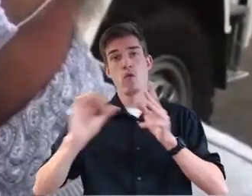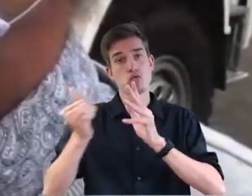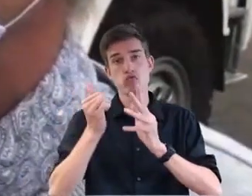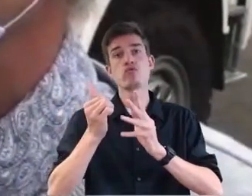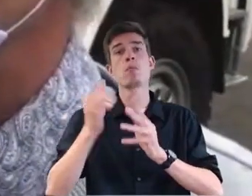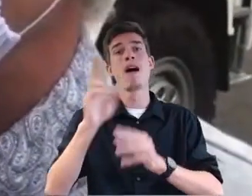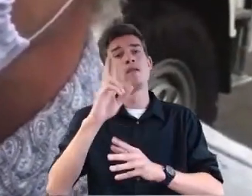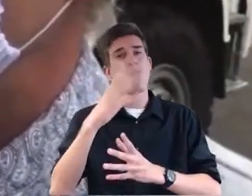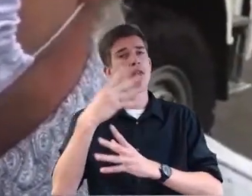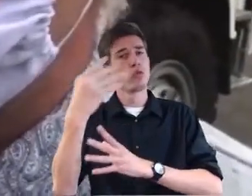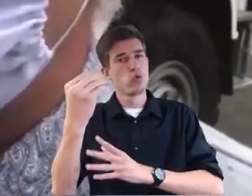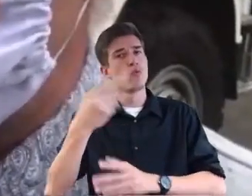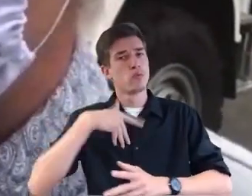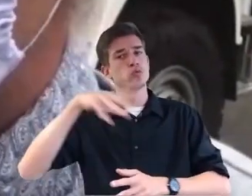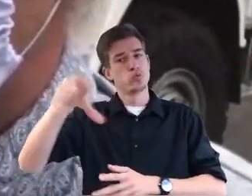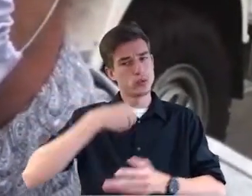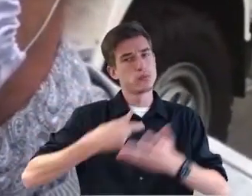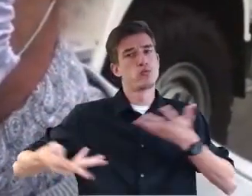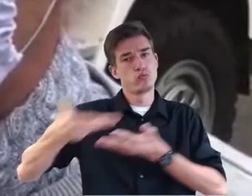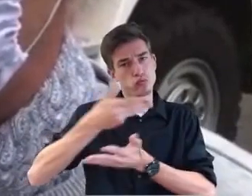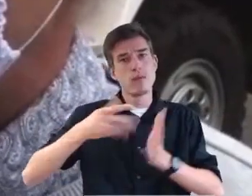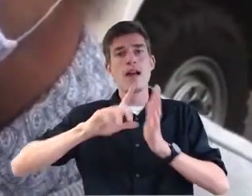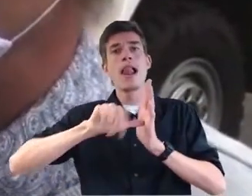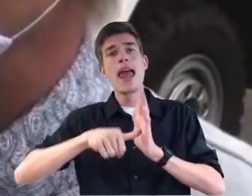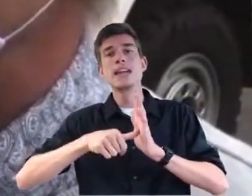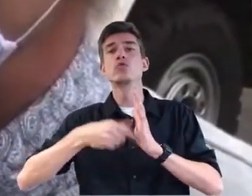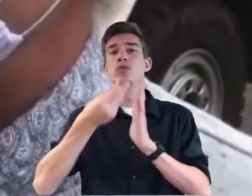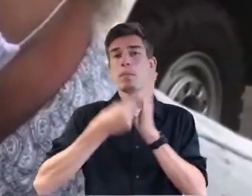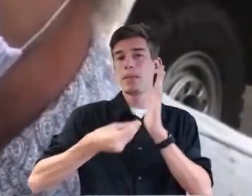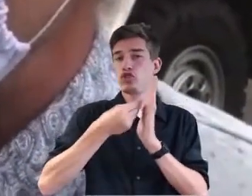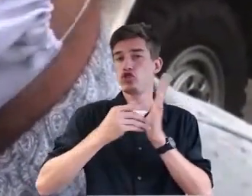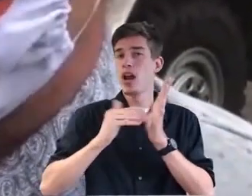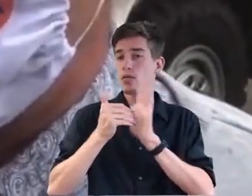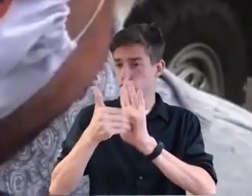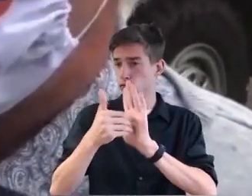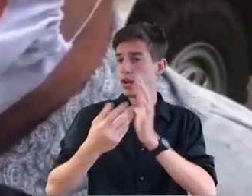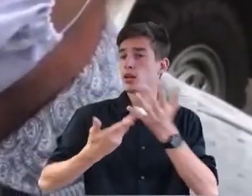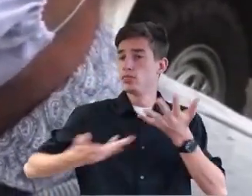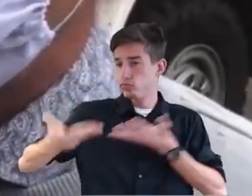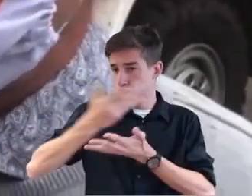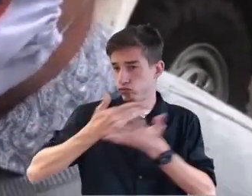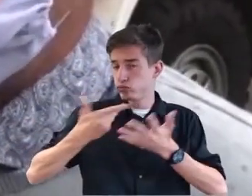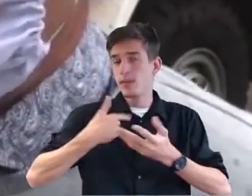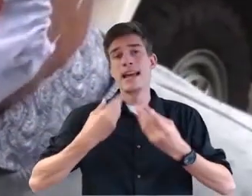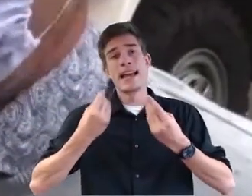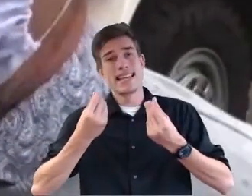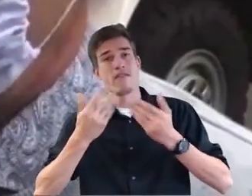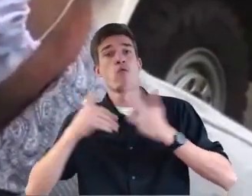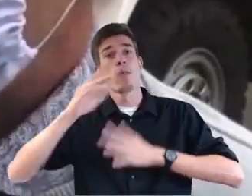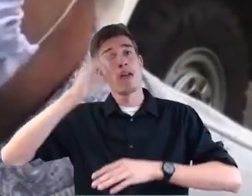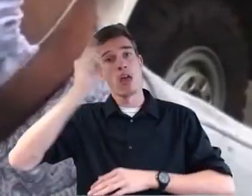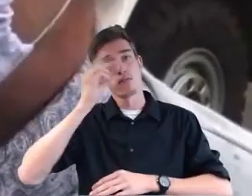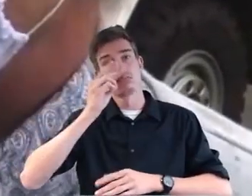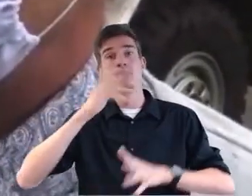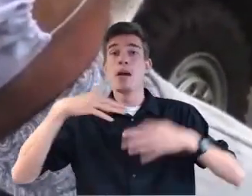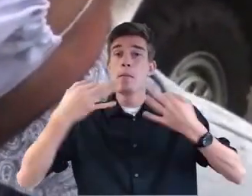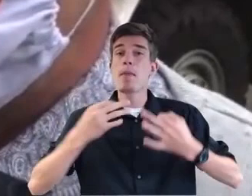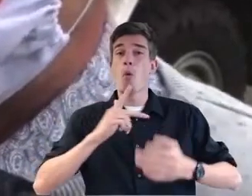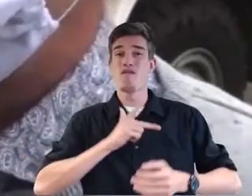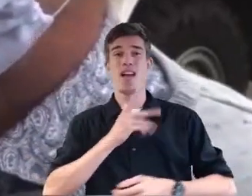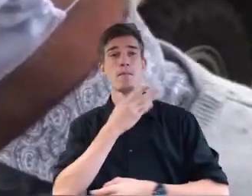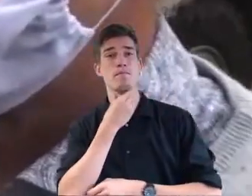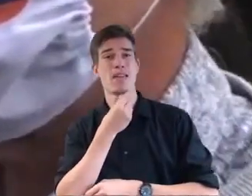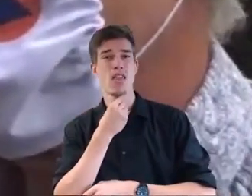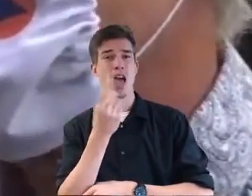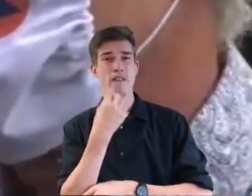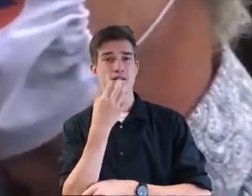dem Auftragnehmer und sprechen die technische Leistungsbeschreibung durch, sodass man gegenseitig ein besseres Gefühl für das bekommt, was dort im Text steht, damit man auch